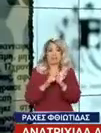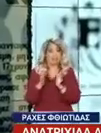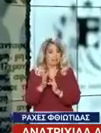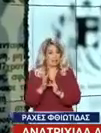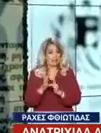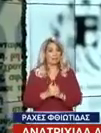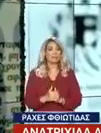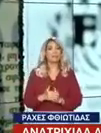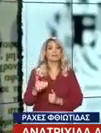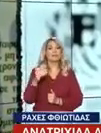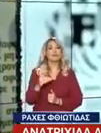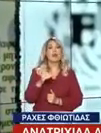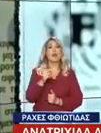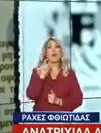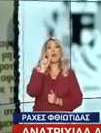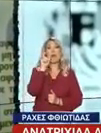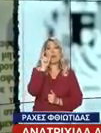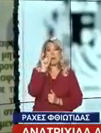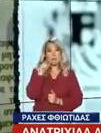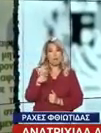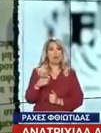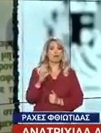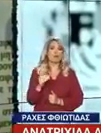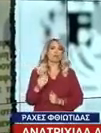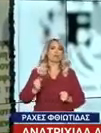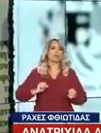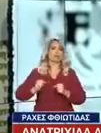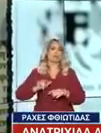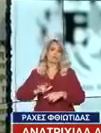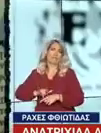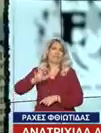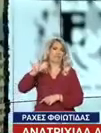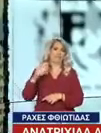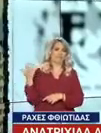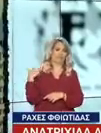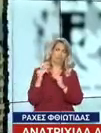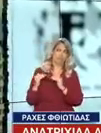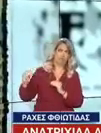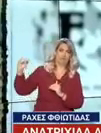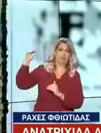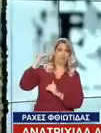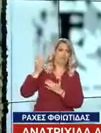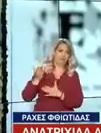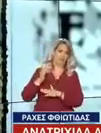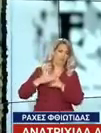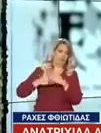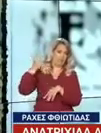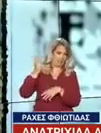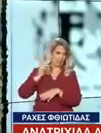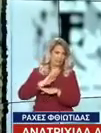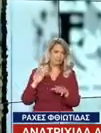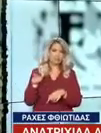της αντισμήναρχος εν αποστρατεία. Λέει λοιπόν ότι ο άνθρωπος δίνει μια κατάθεση που συγκλονίζει τους